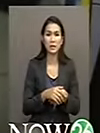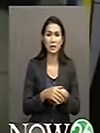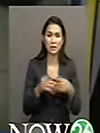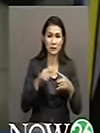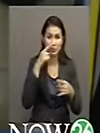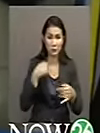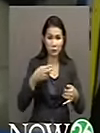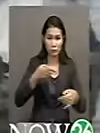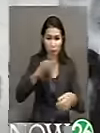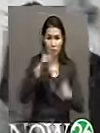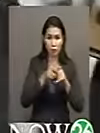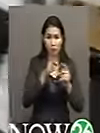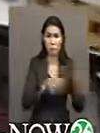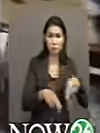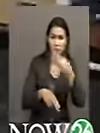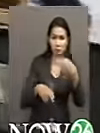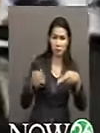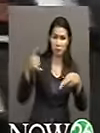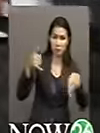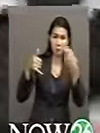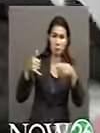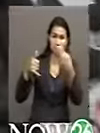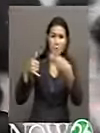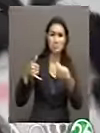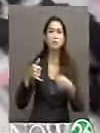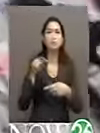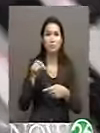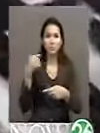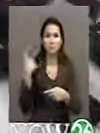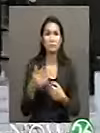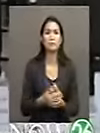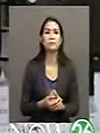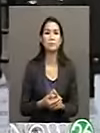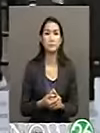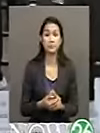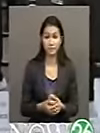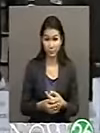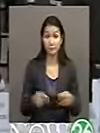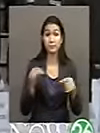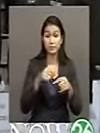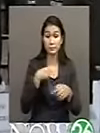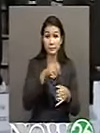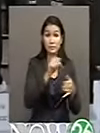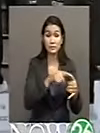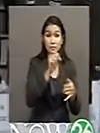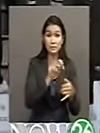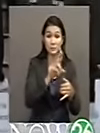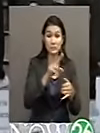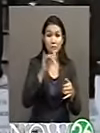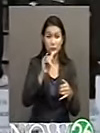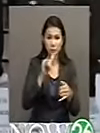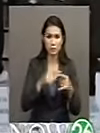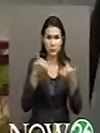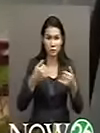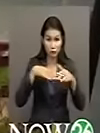ช้อาวุธปืนยิงต่อสู้ยิงเจ้าหน้าที่ตำรวจด้วย นายสดายุนะคะตอนนี้หัวหน้าแก๊งก